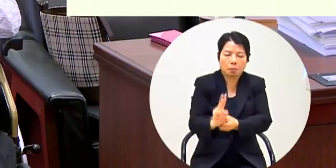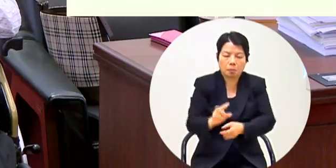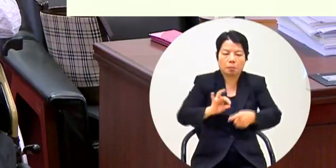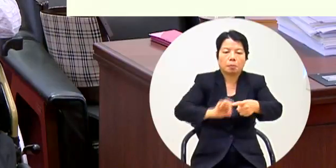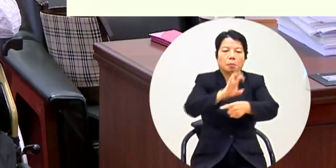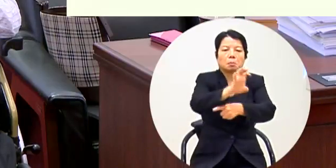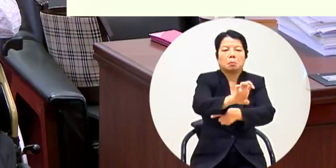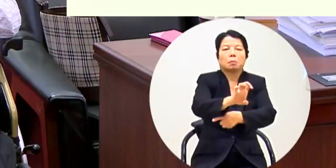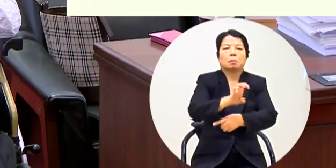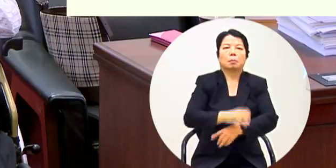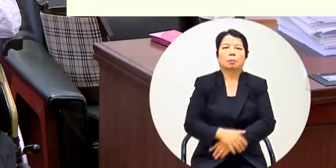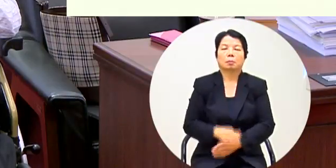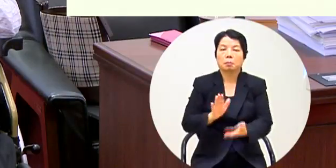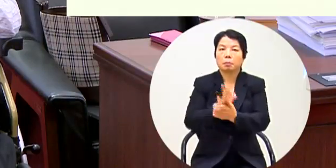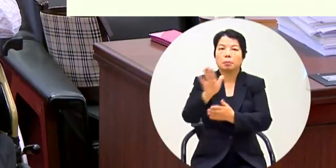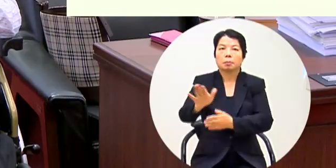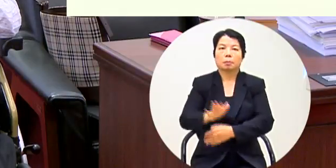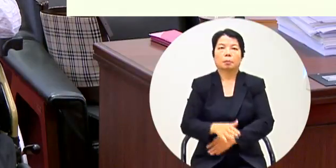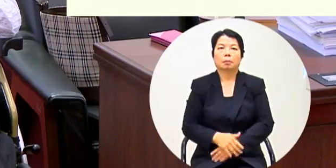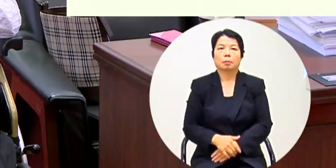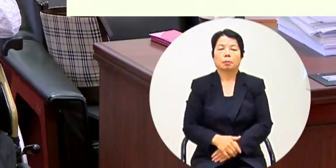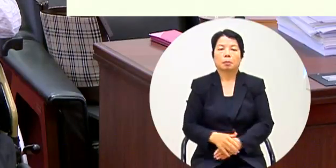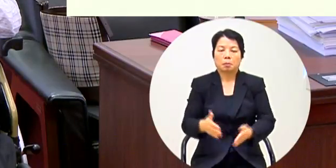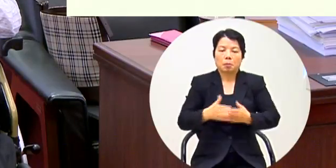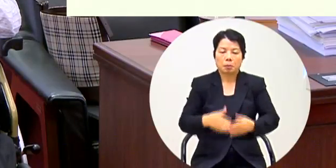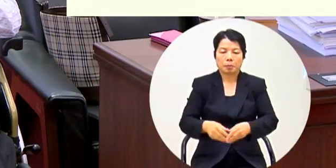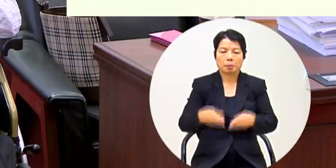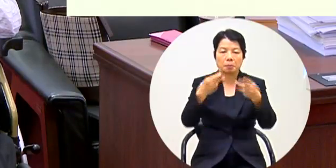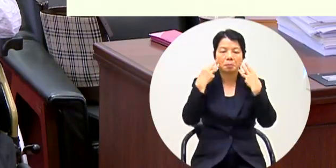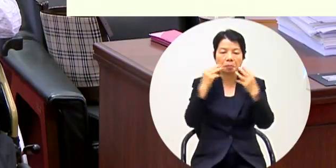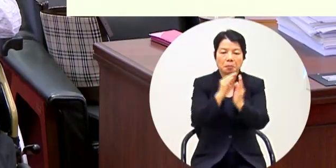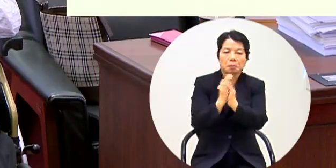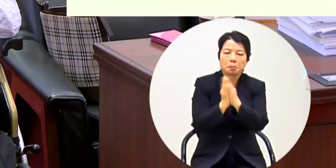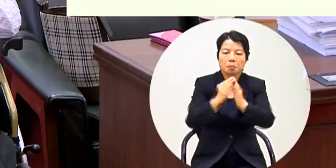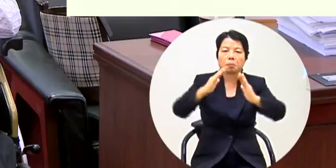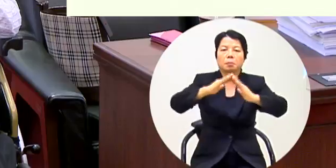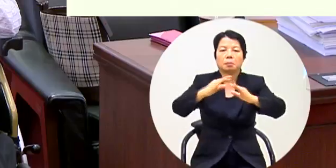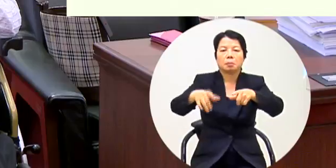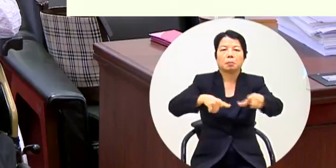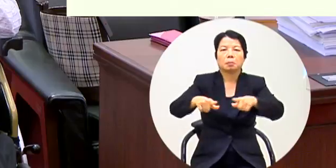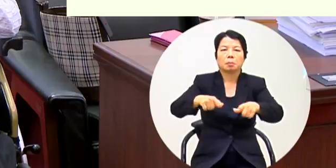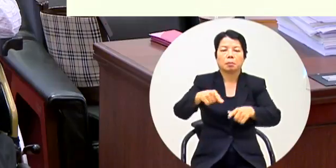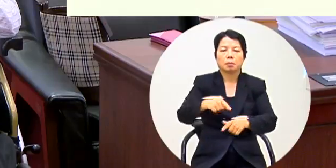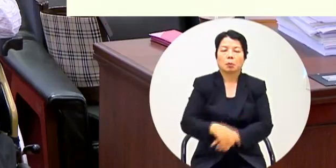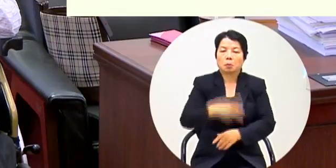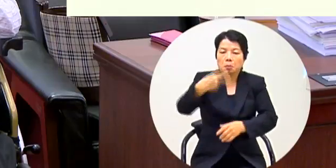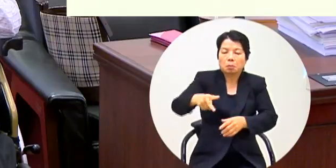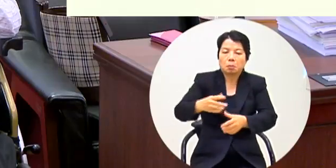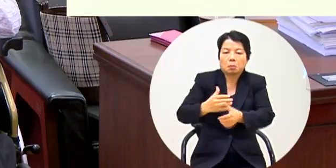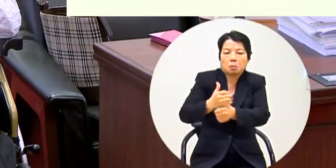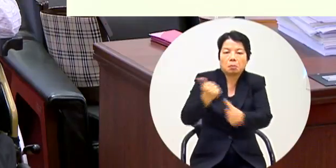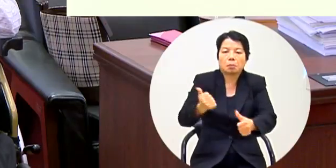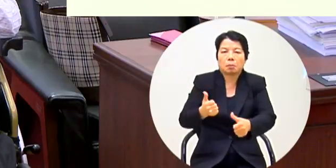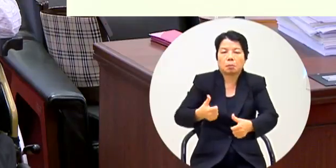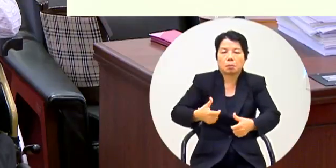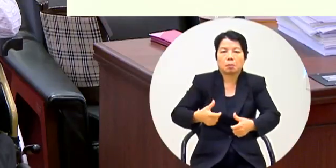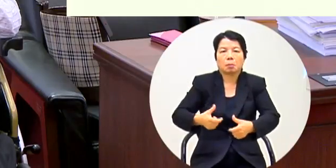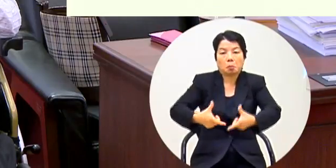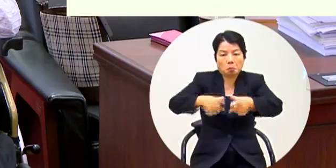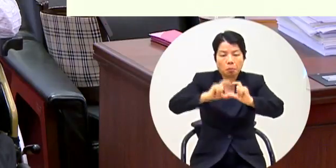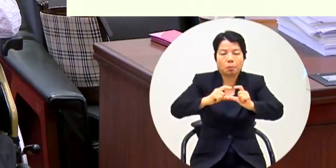我们要走向非核家园，所以我们的再生能源呢，大概会到20%。好，这